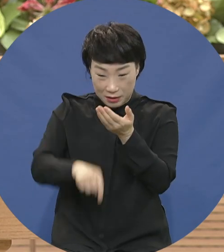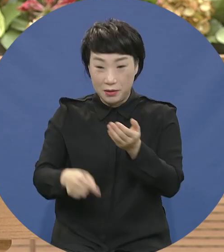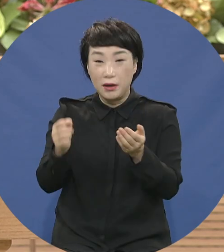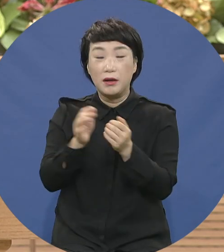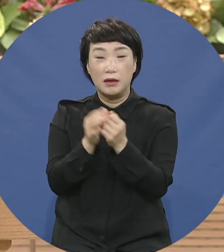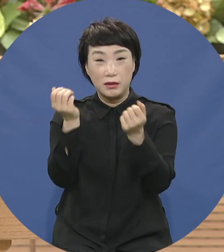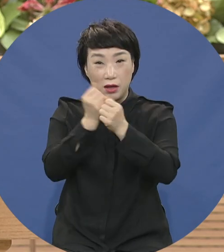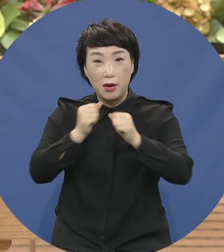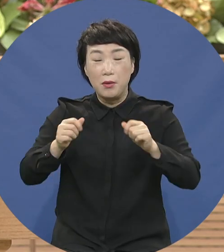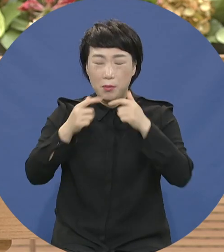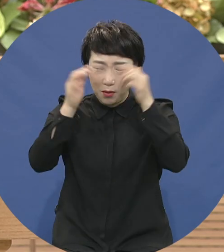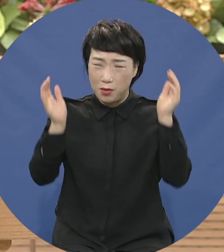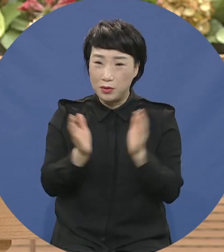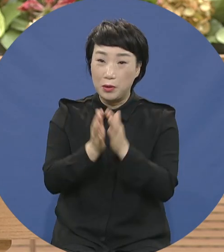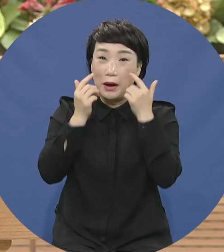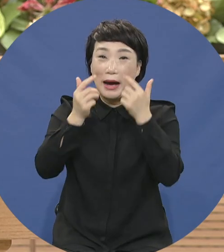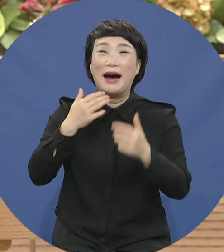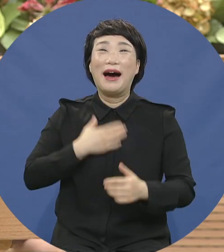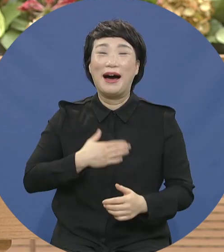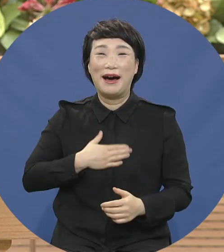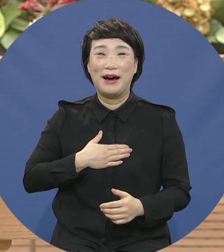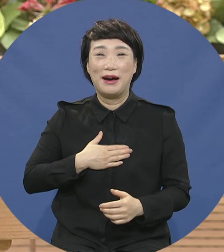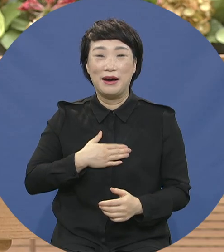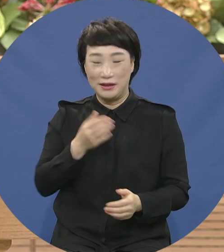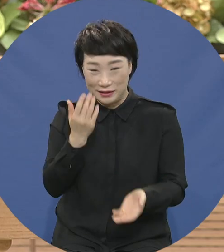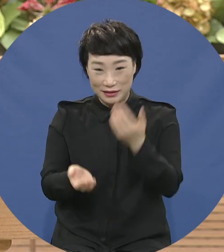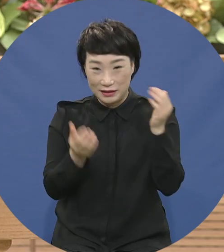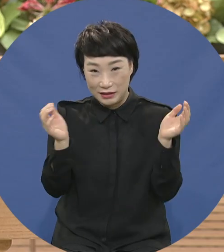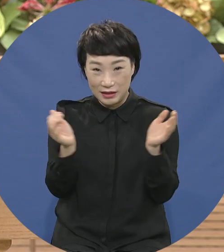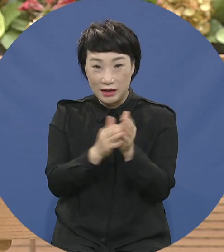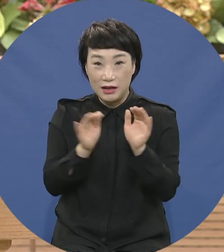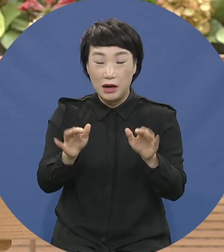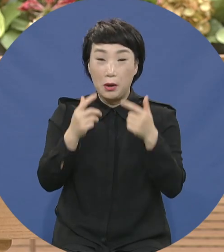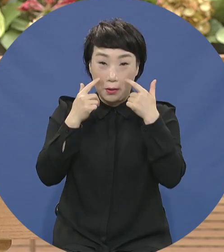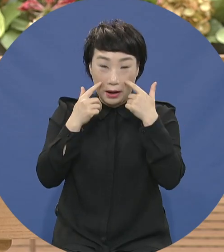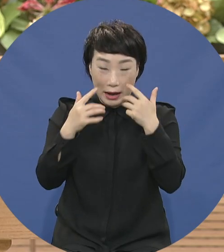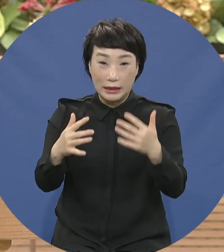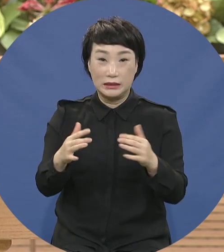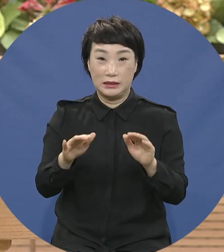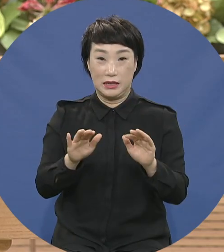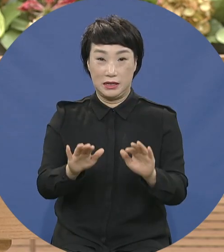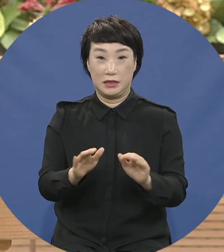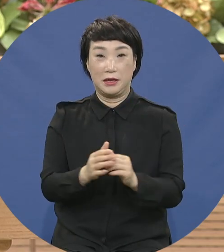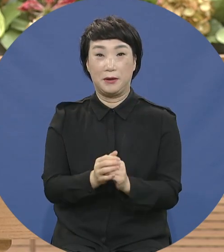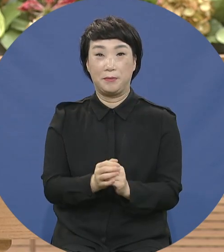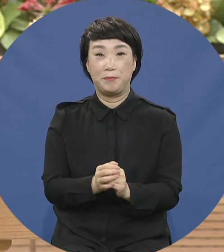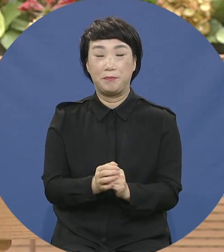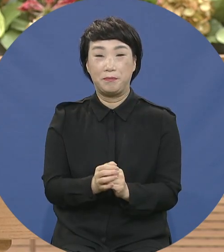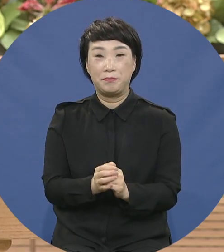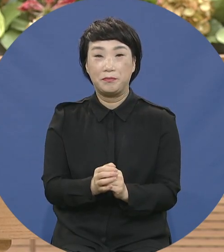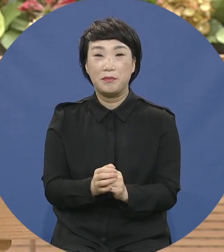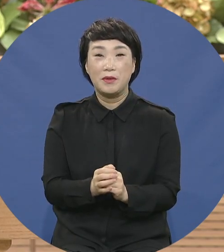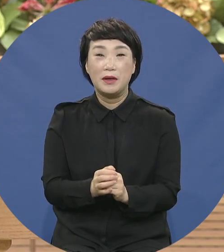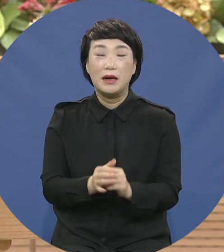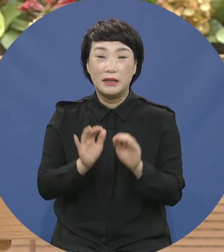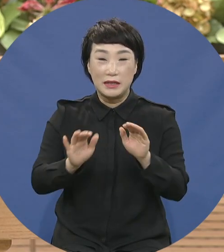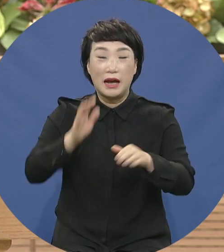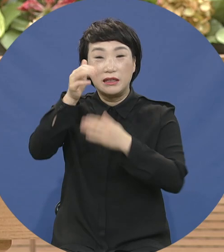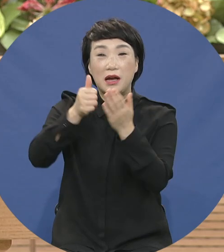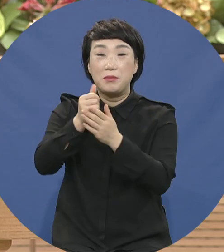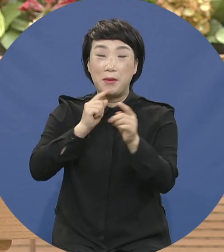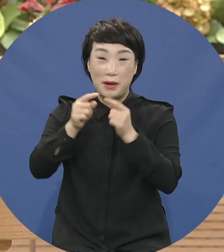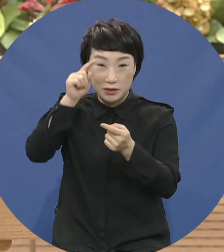넓이를 확실히 끄집어내서 분명하고도 확실하게 자기가